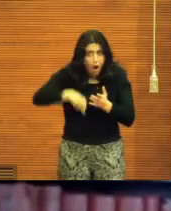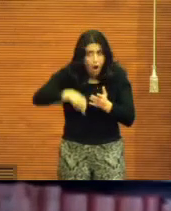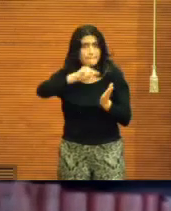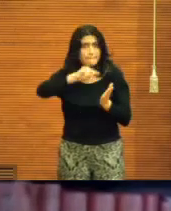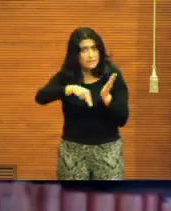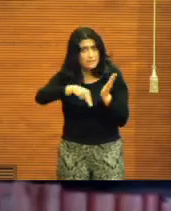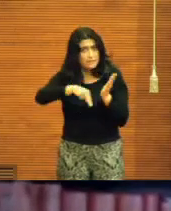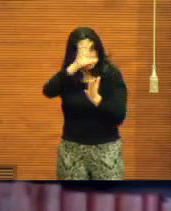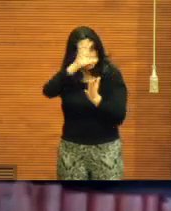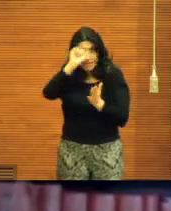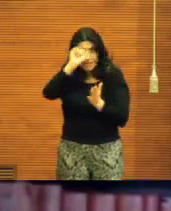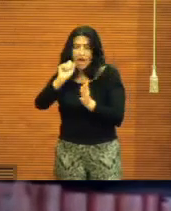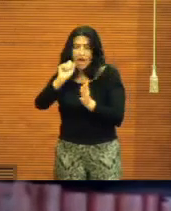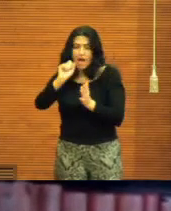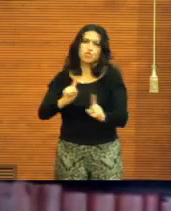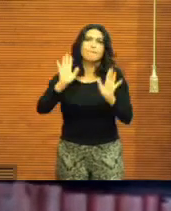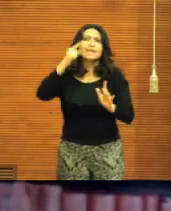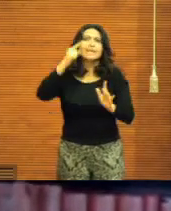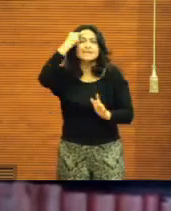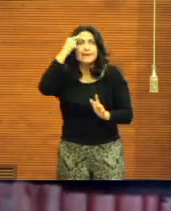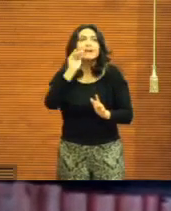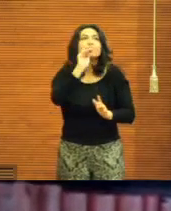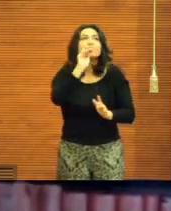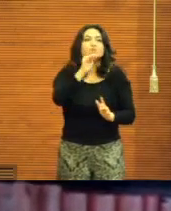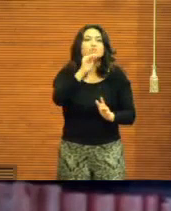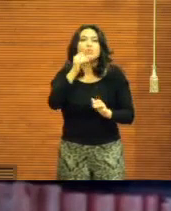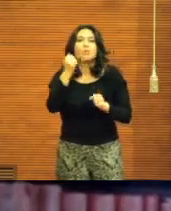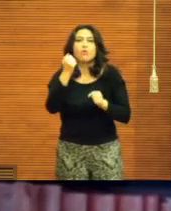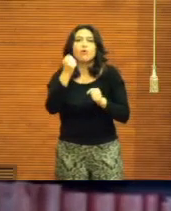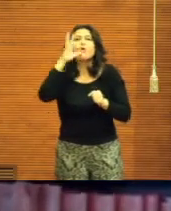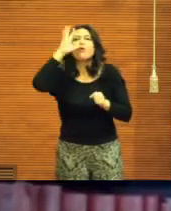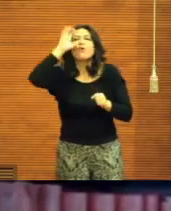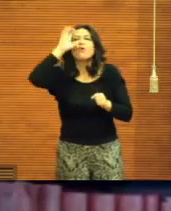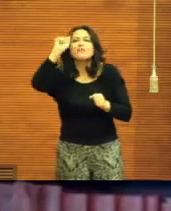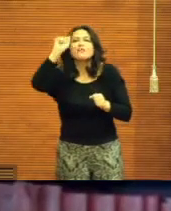e ai territori che la ospitano. È importante creare un ecosistema della